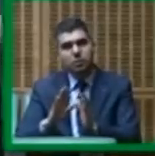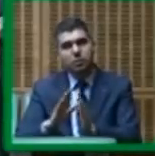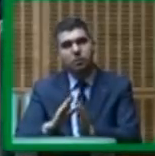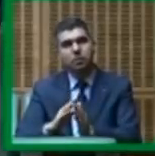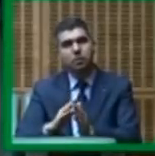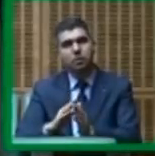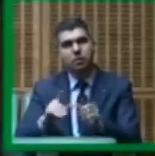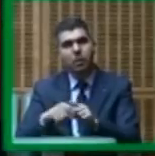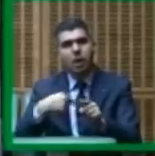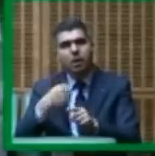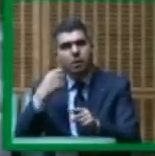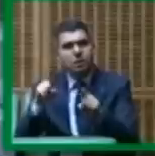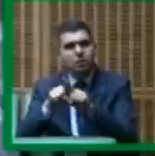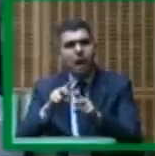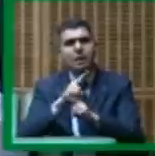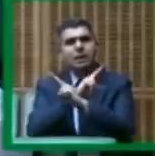كنسمع